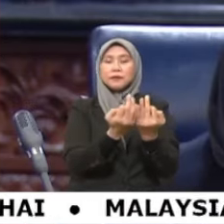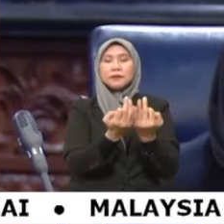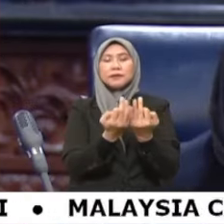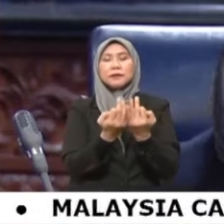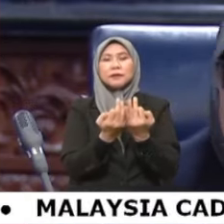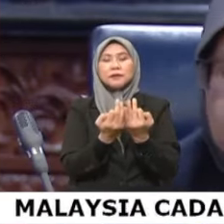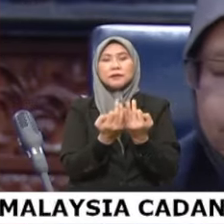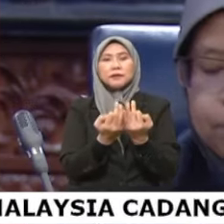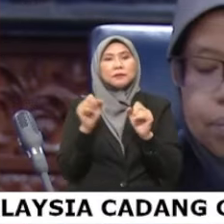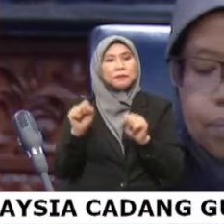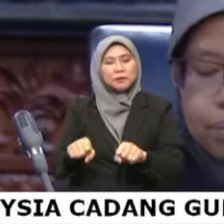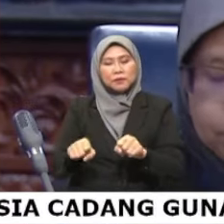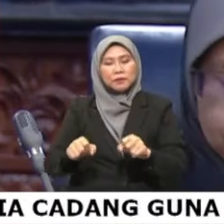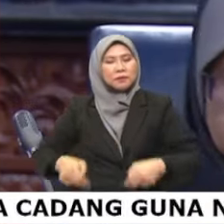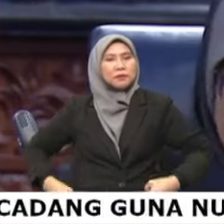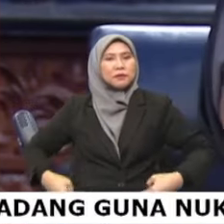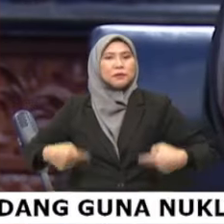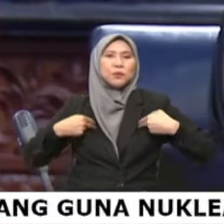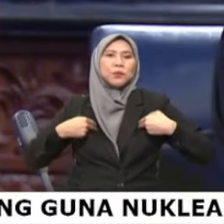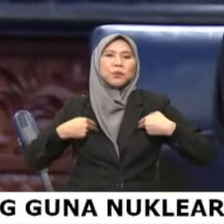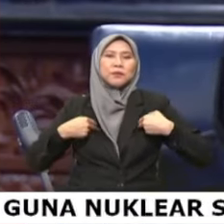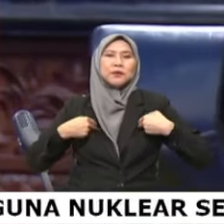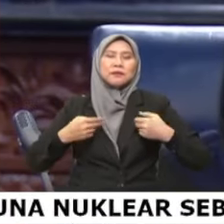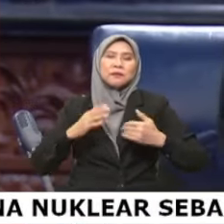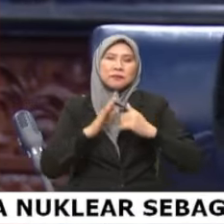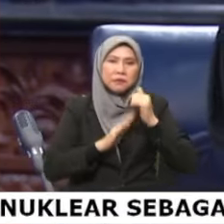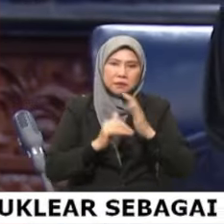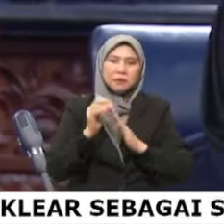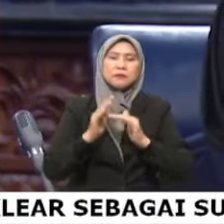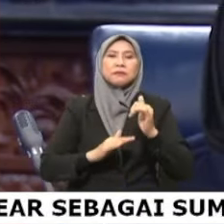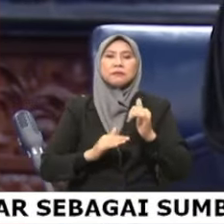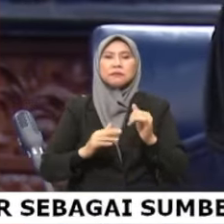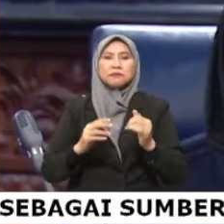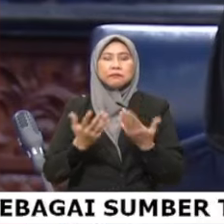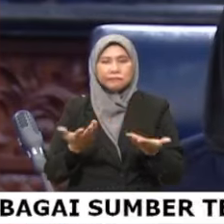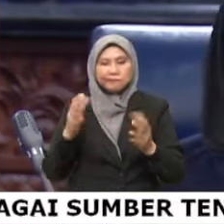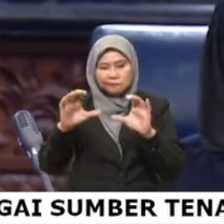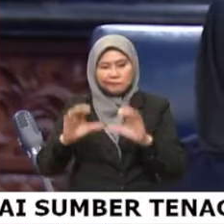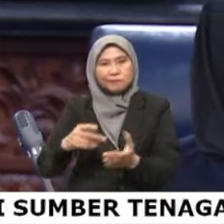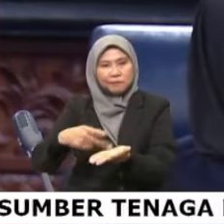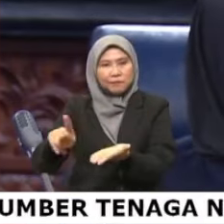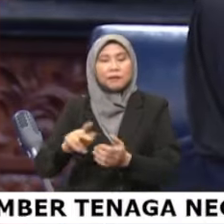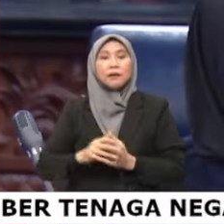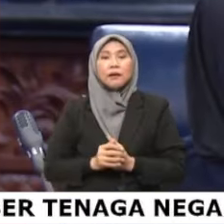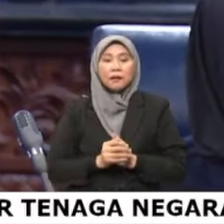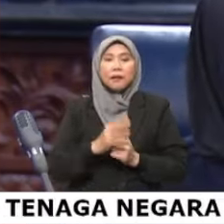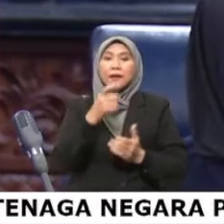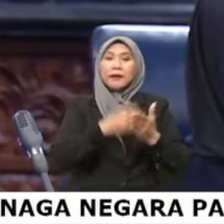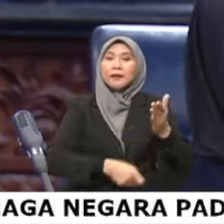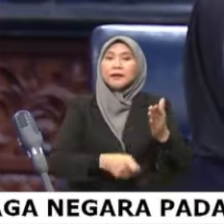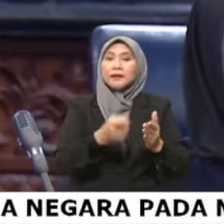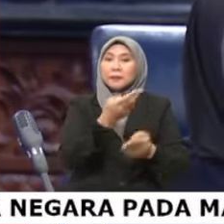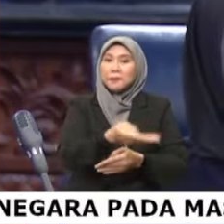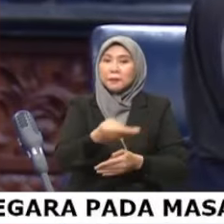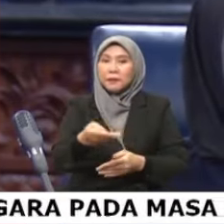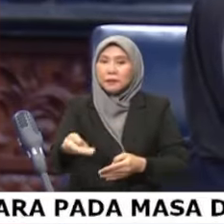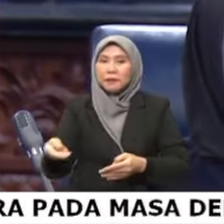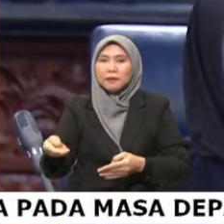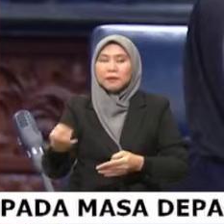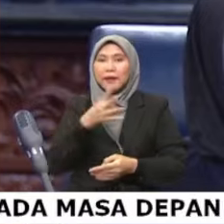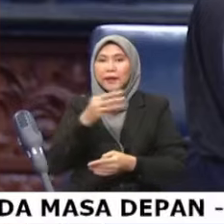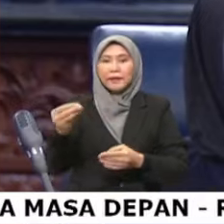mengalami ataupun melalui satu kehidupan yang wajar. Jadi dari segi harga barang dan perkhidmatan, Puan Dipertua, dia